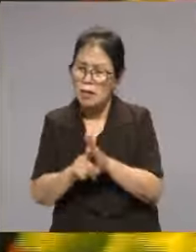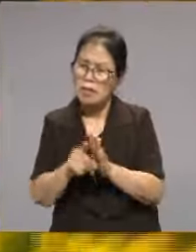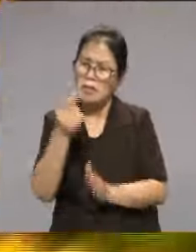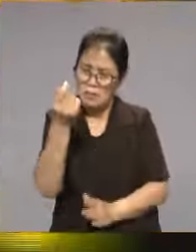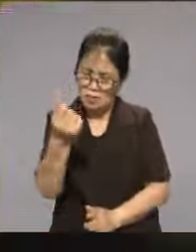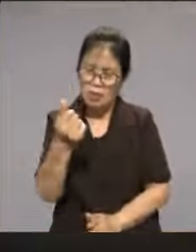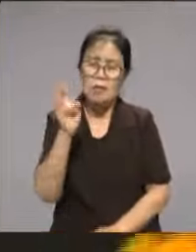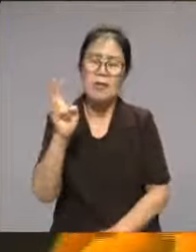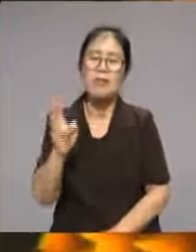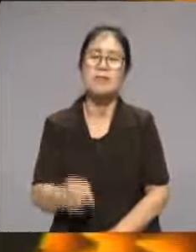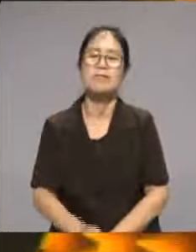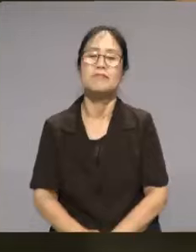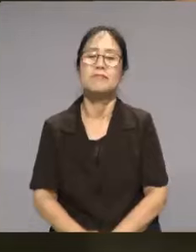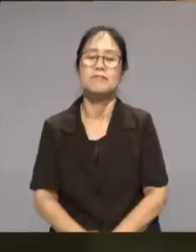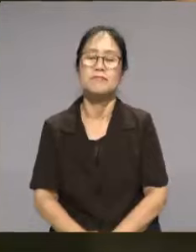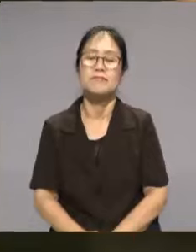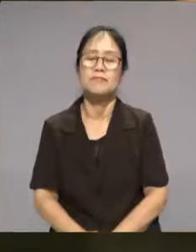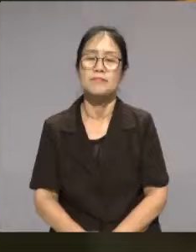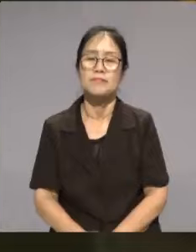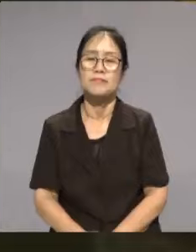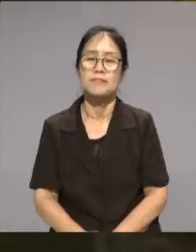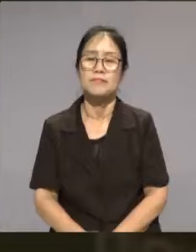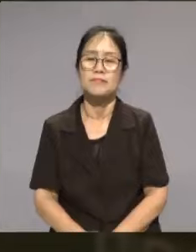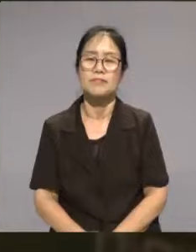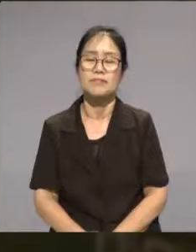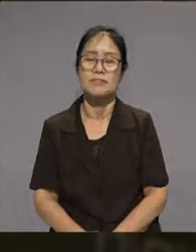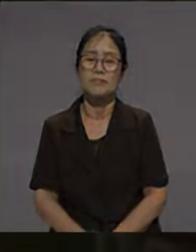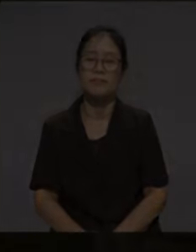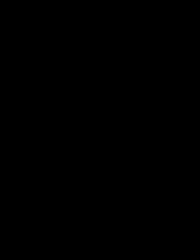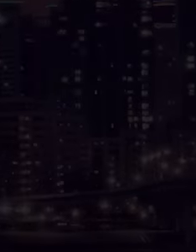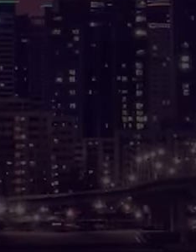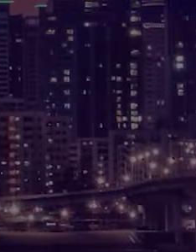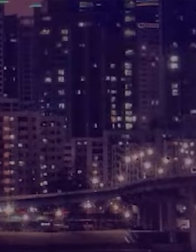제한적일 것이란 분석입니다. OBS 뉴스 유승열입니다.